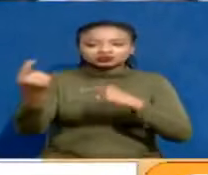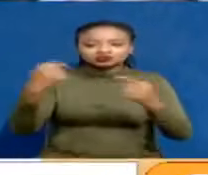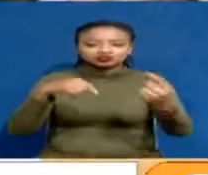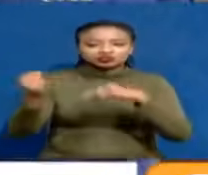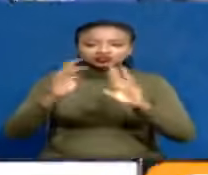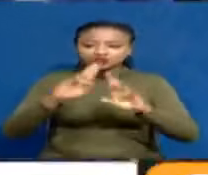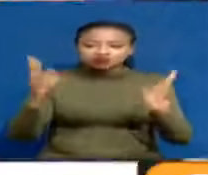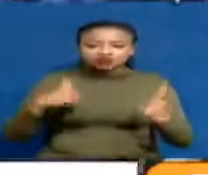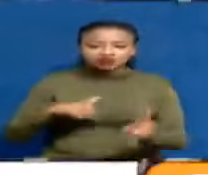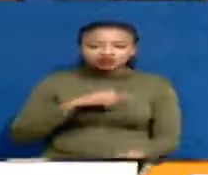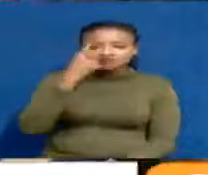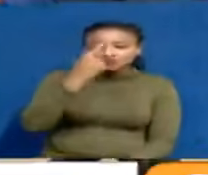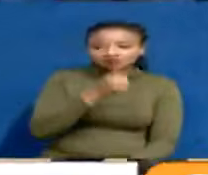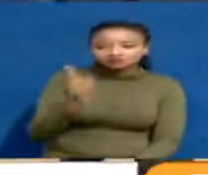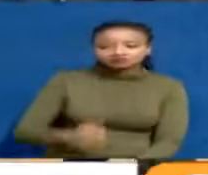them.